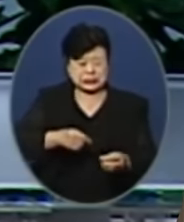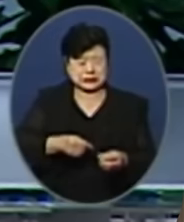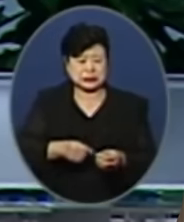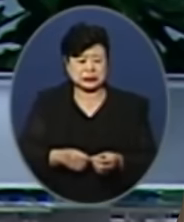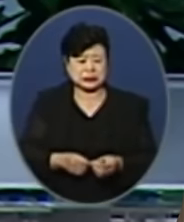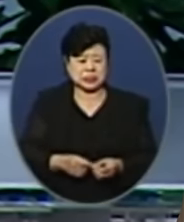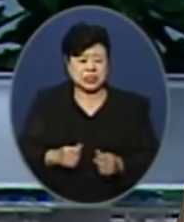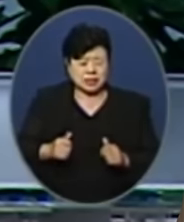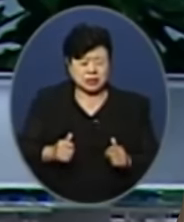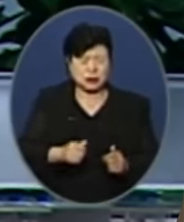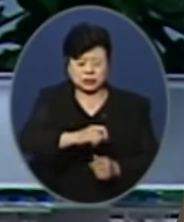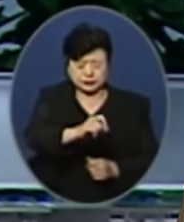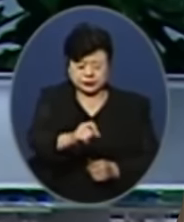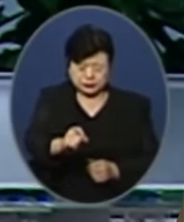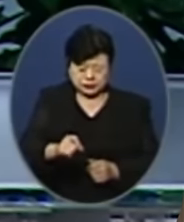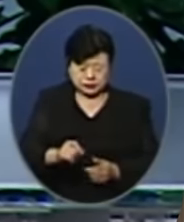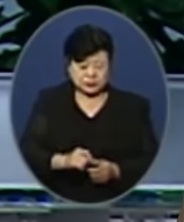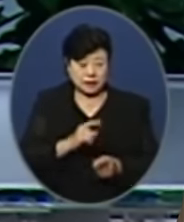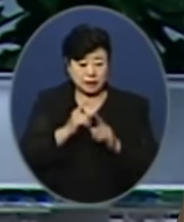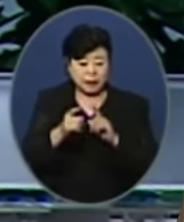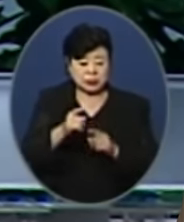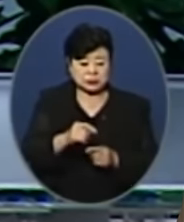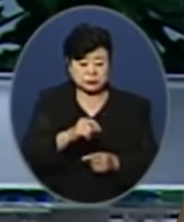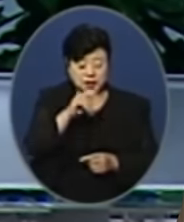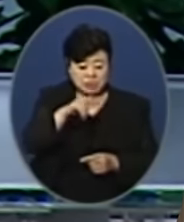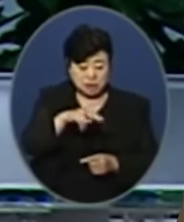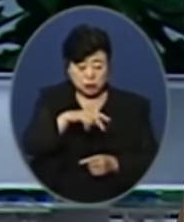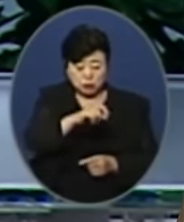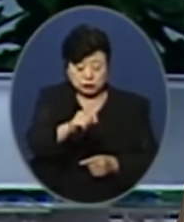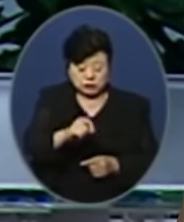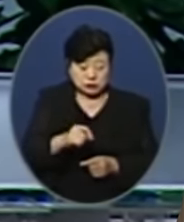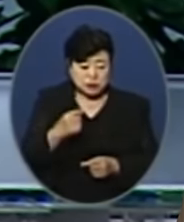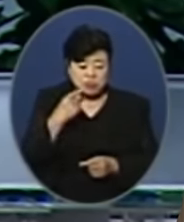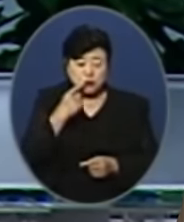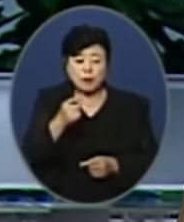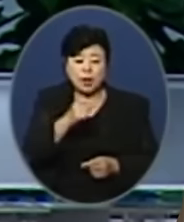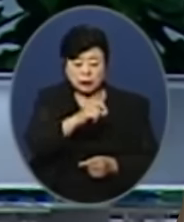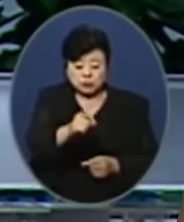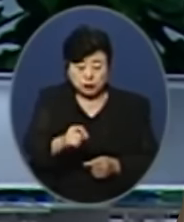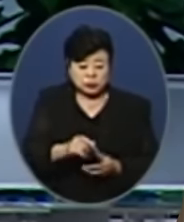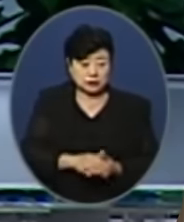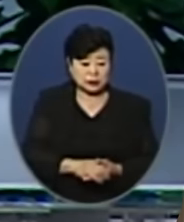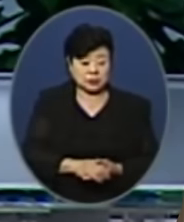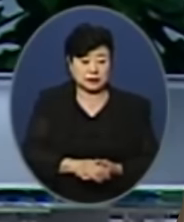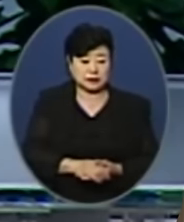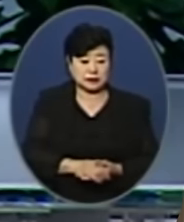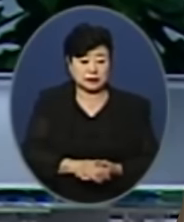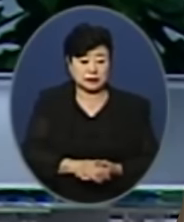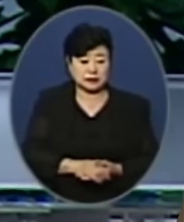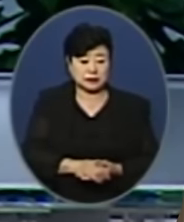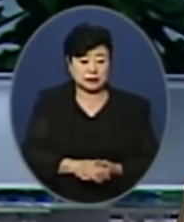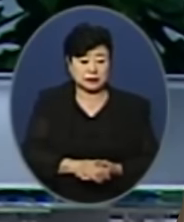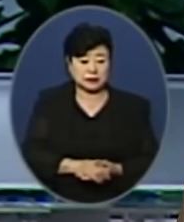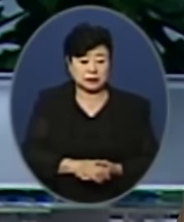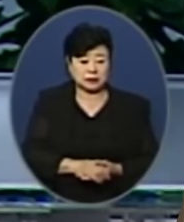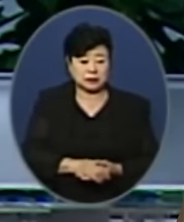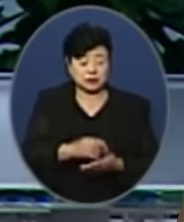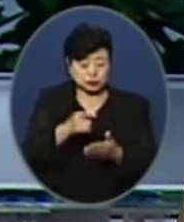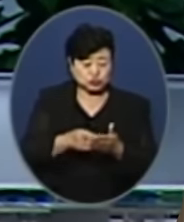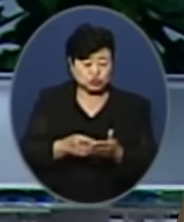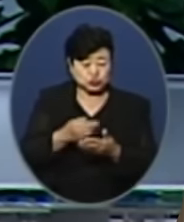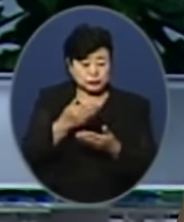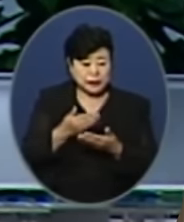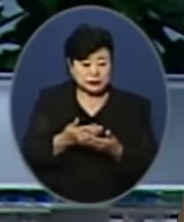그렇게 열심히 이 말씀을 입으로 시인하고 적었습니다. 그래서 이제 수술